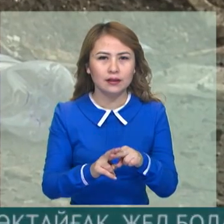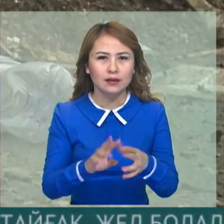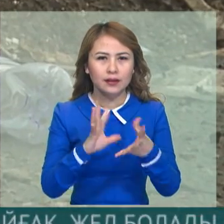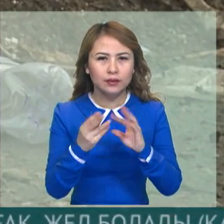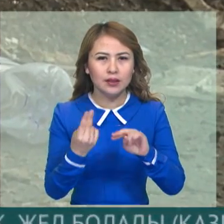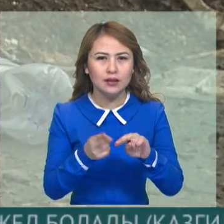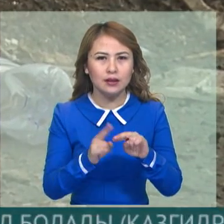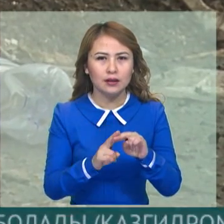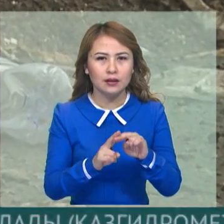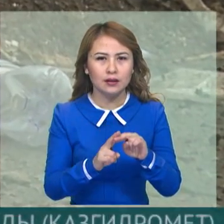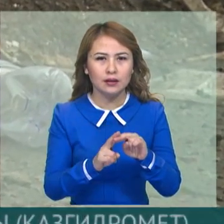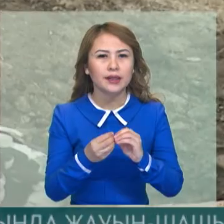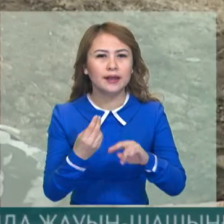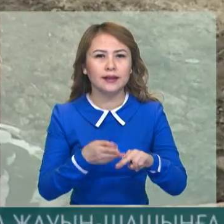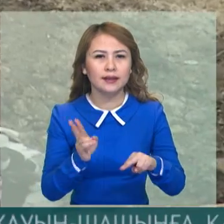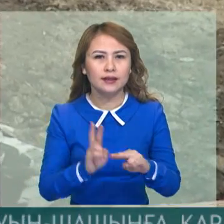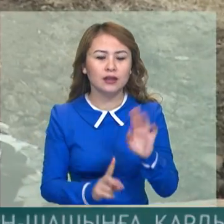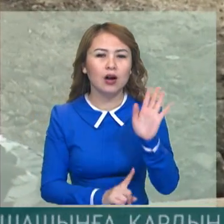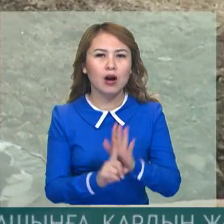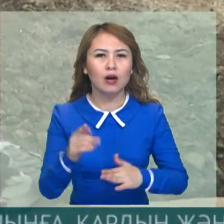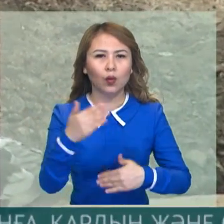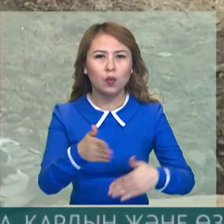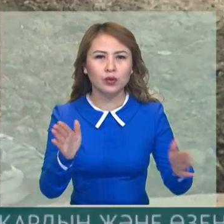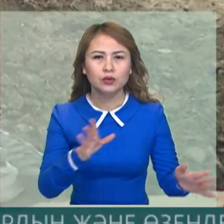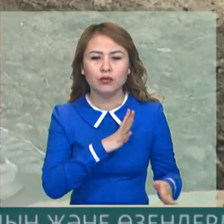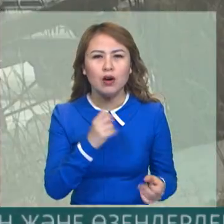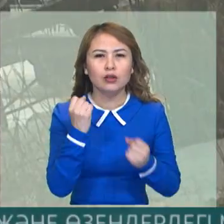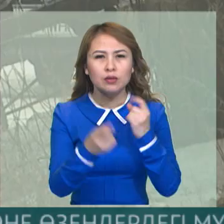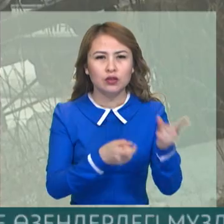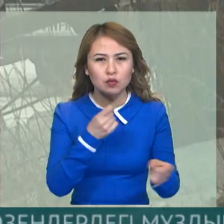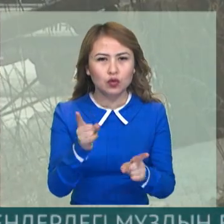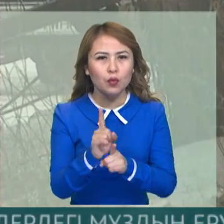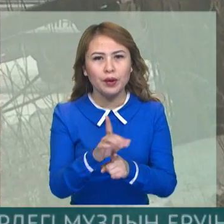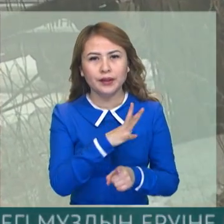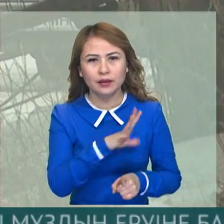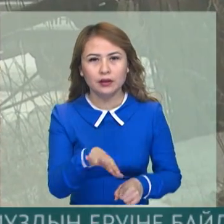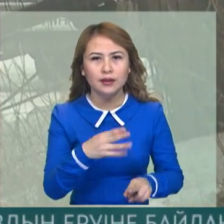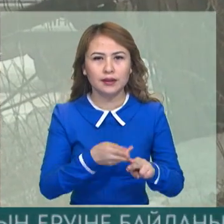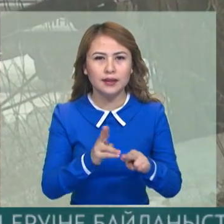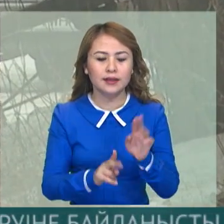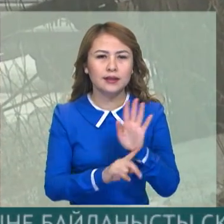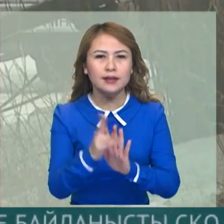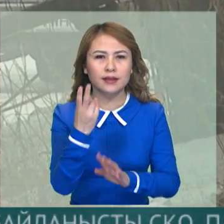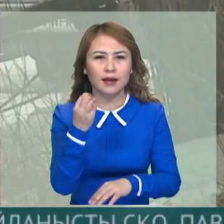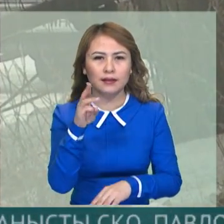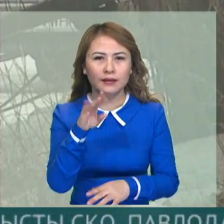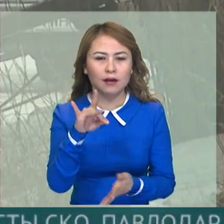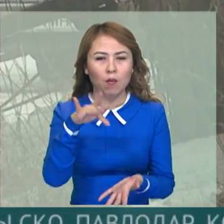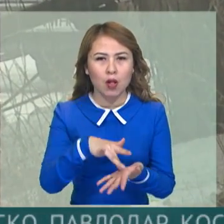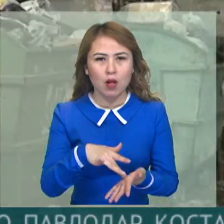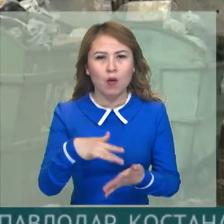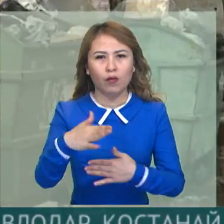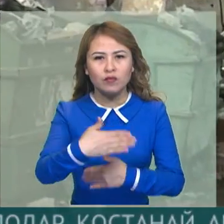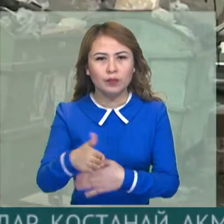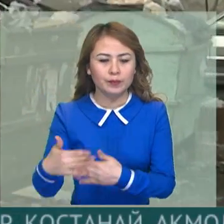болады. Сондықтан әрбір контейнердің астына қоқыс шашылмас үшін тұғыр ретінде центр блоктар